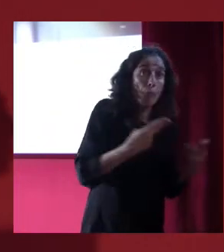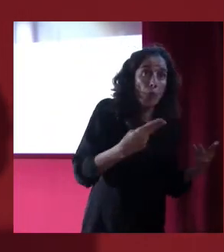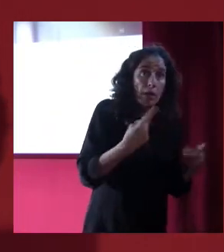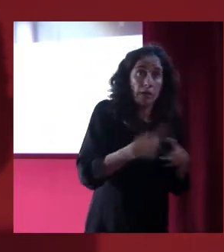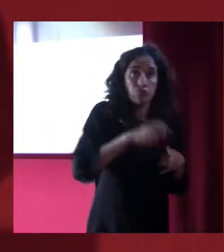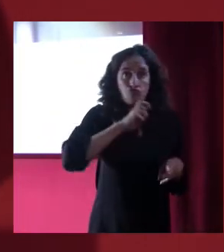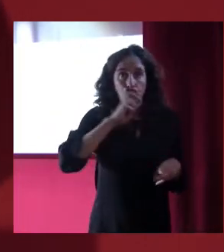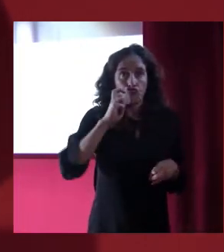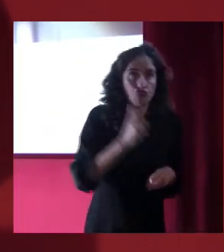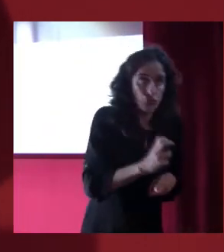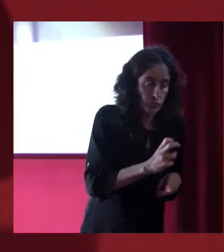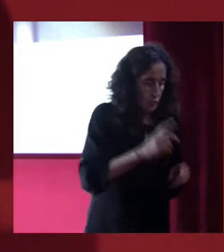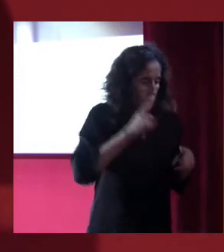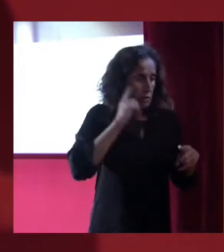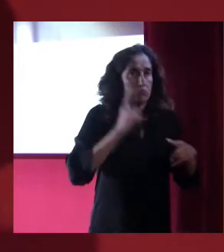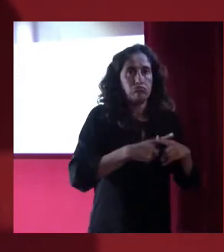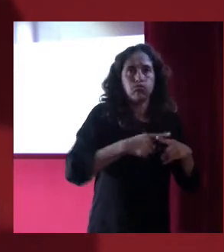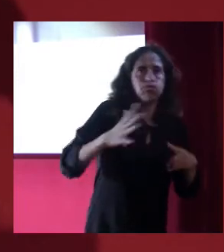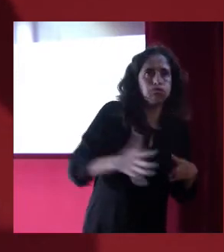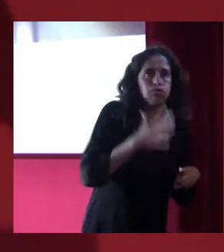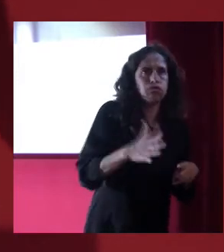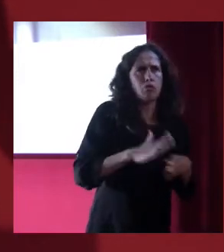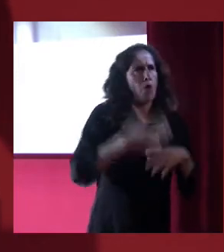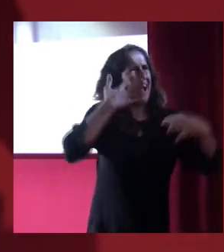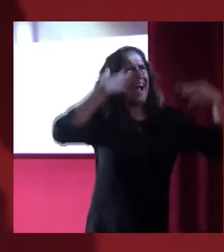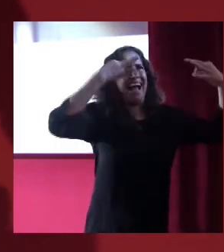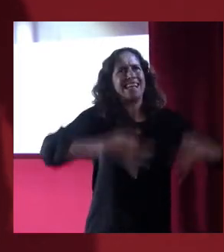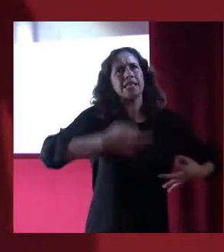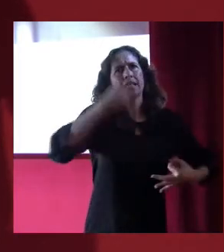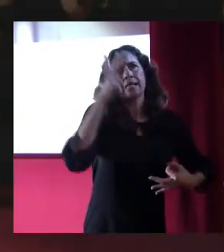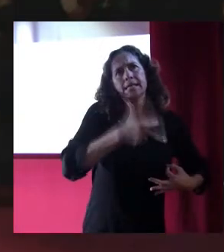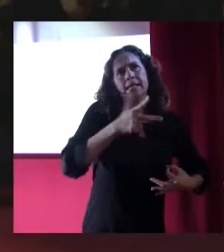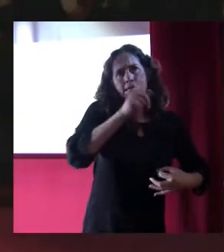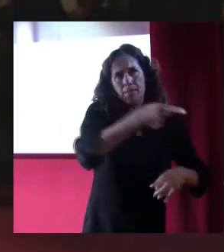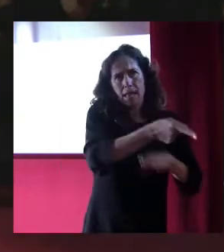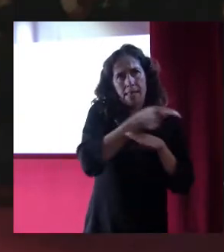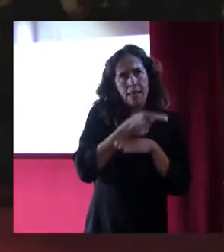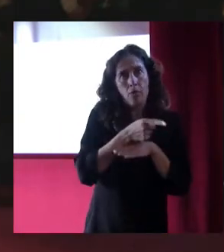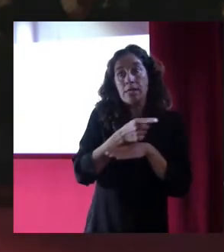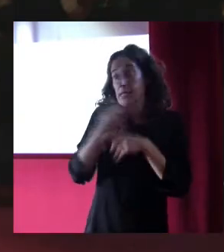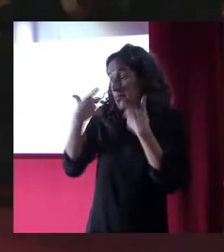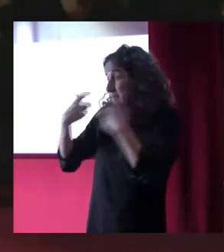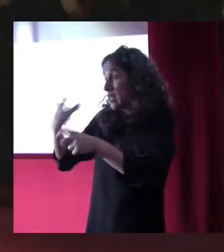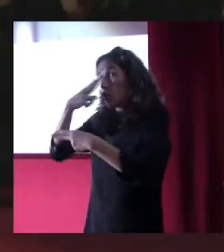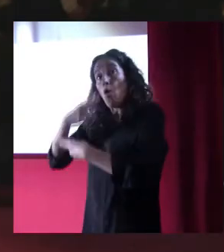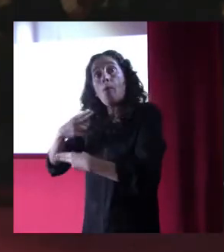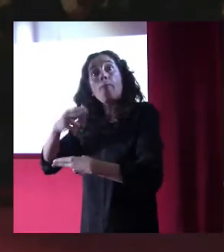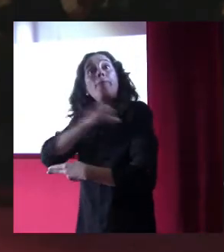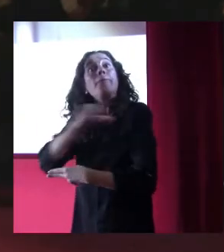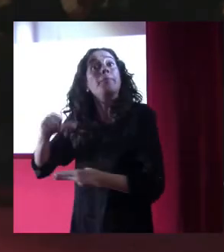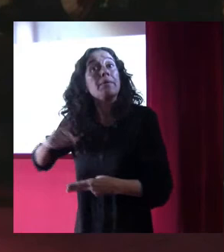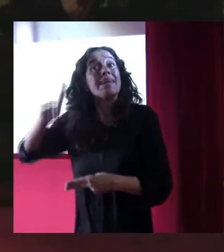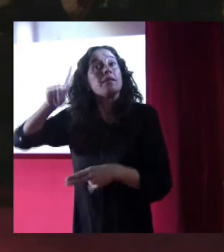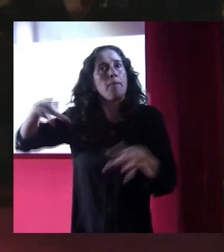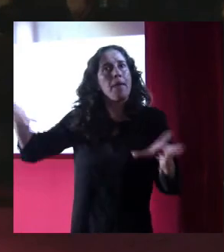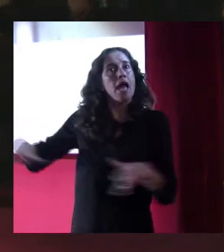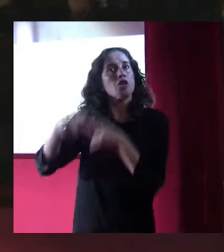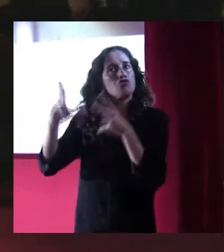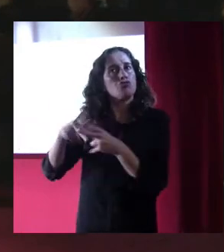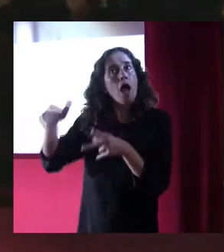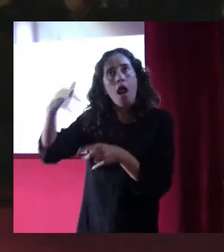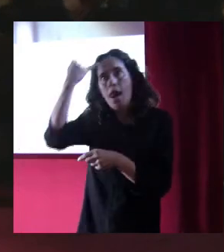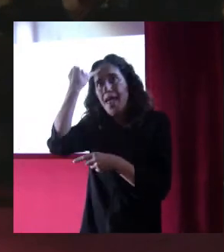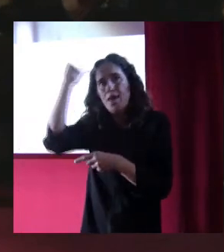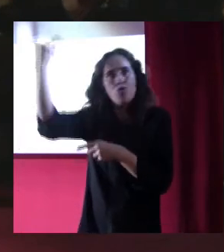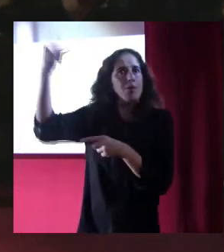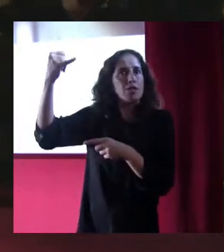capacitat multiplicadora i ha de generar i ha de garantir drets i deures. I el sector privat i el sector social tenen la